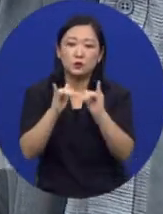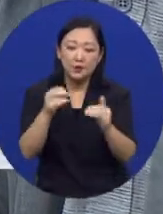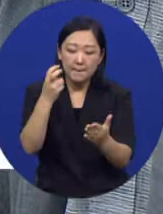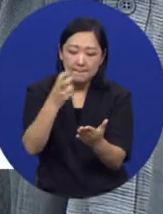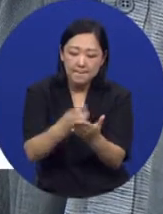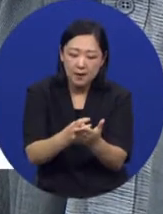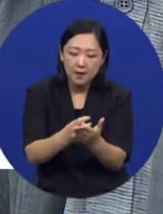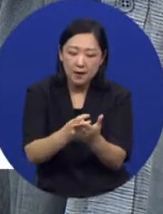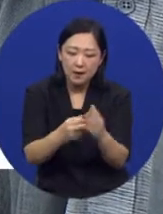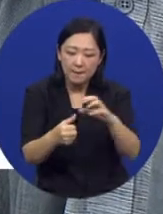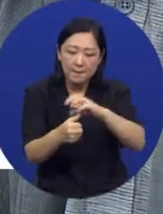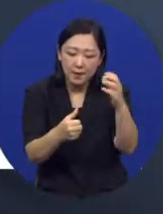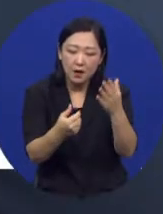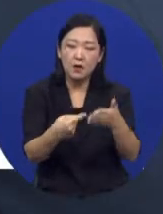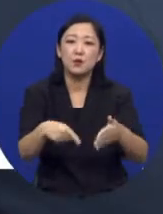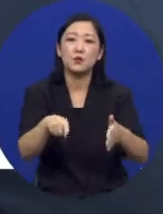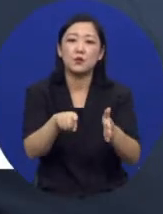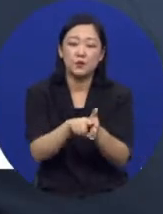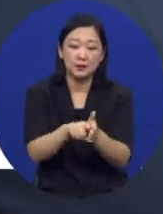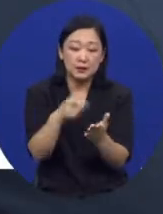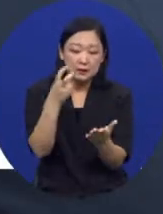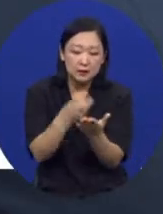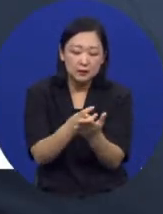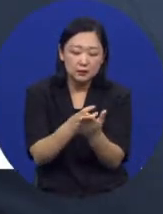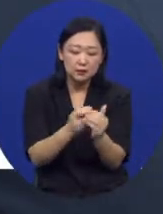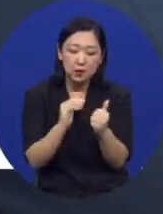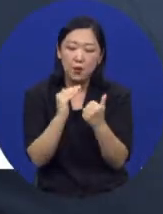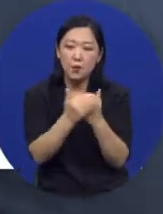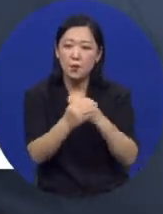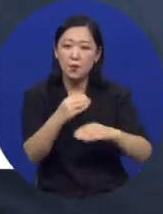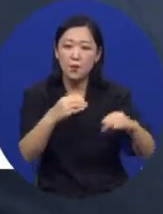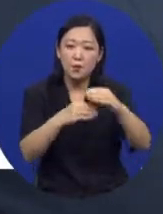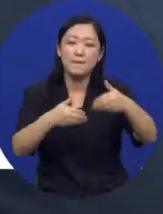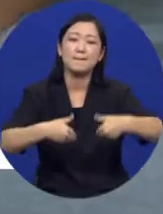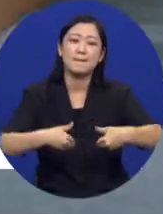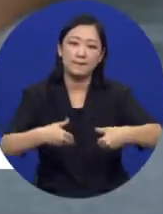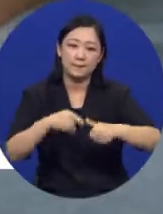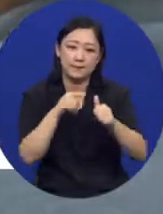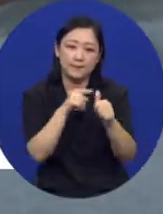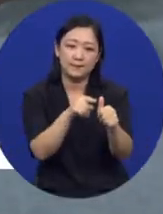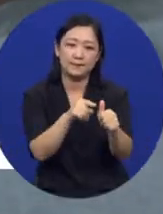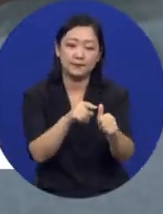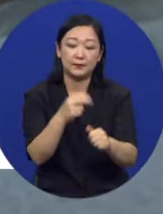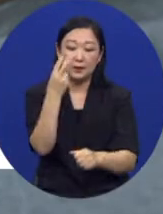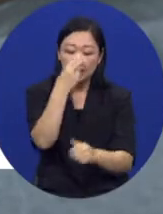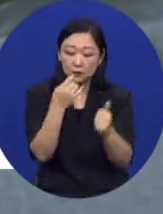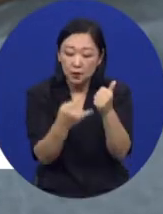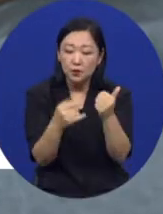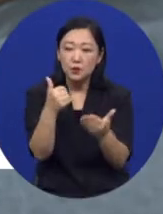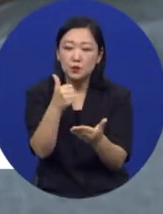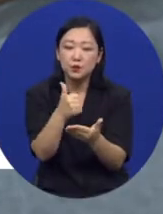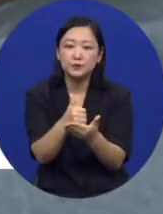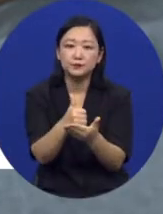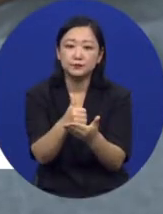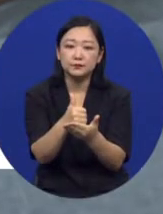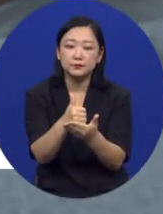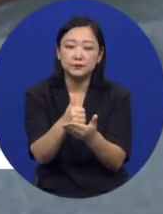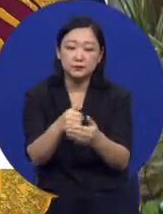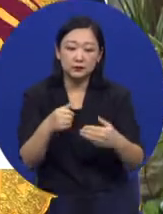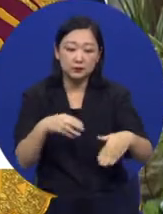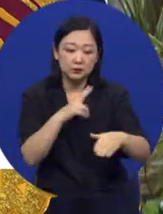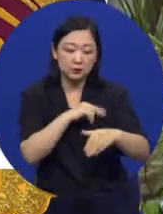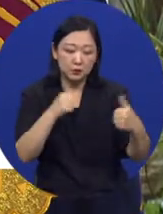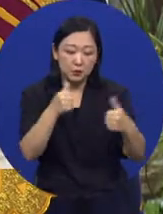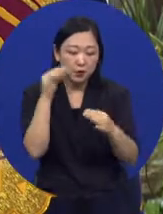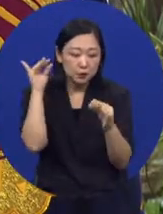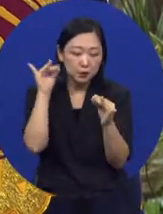도지사제의 폐해를 벗어나기 위해서는 제도적 보완이 필요하다는 지적도 나옵니다. 감사위원장에 국한된 의회